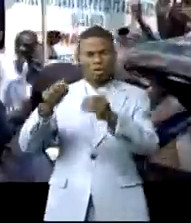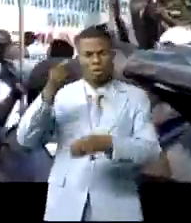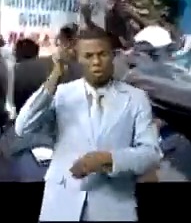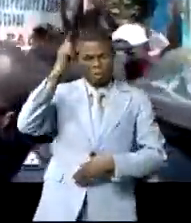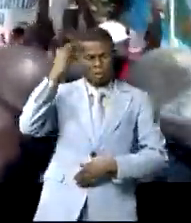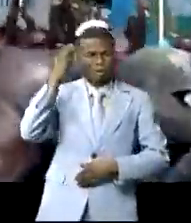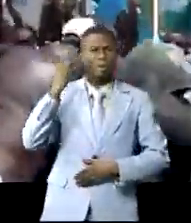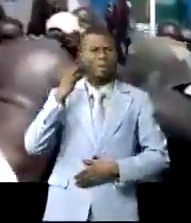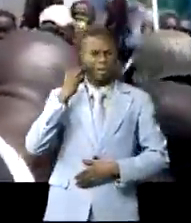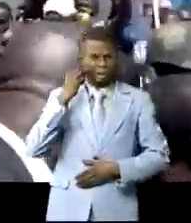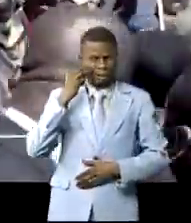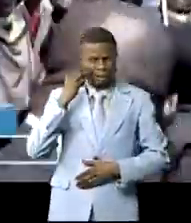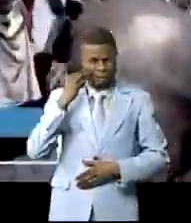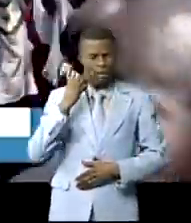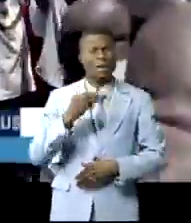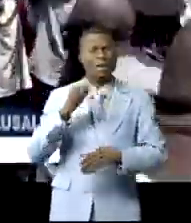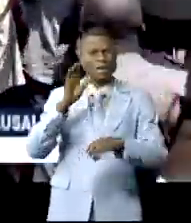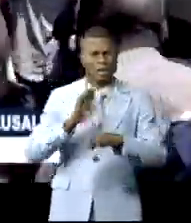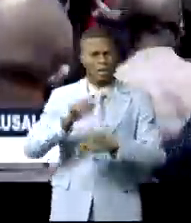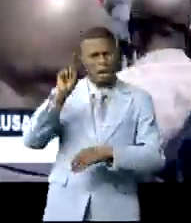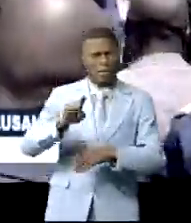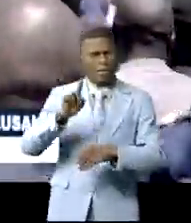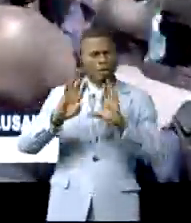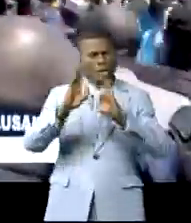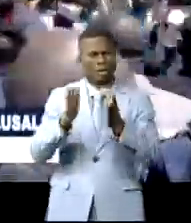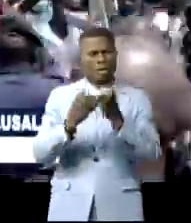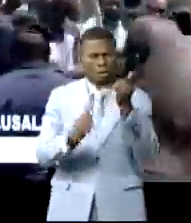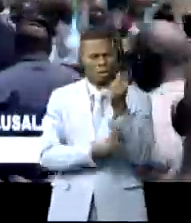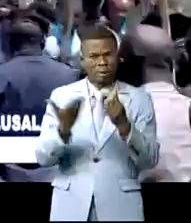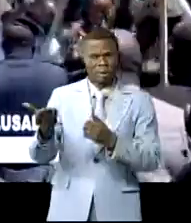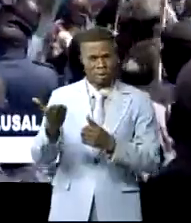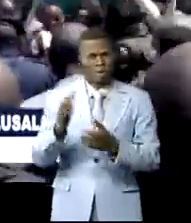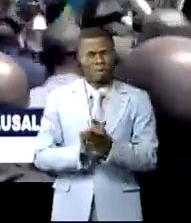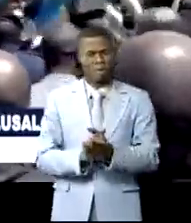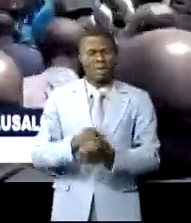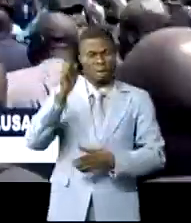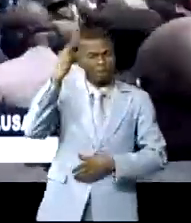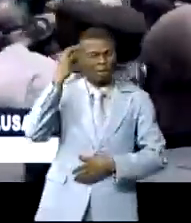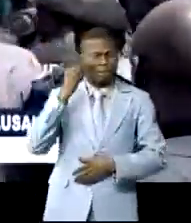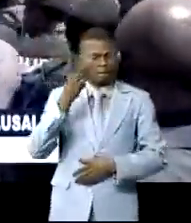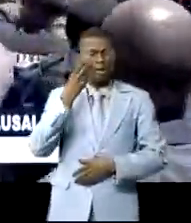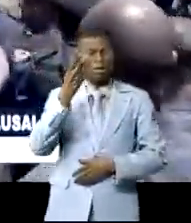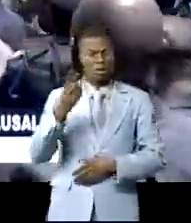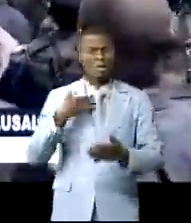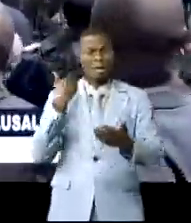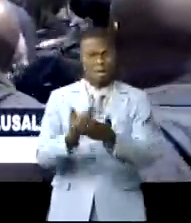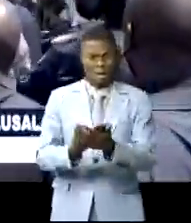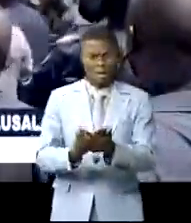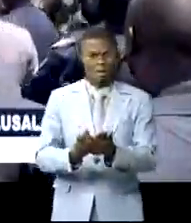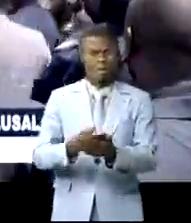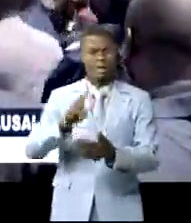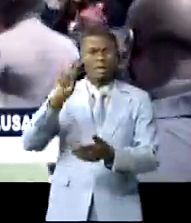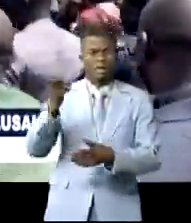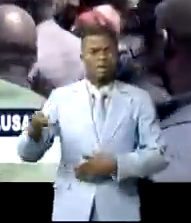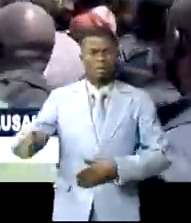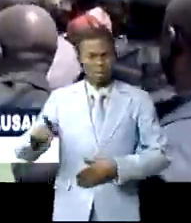du gouvernement font état des besoins humanitaires récurrents, a conclu le Premier ministre dès son arrivée dans cette deuxième